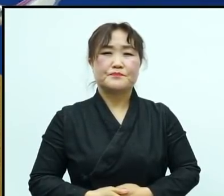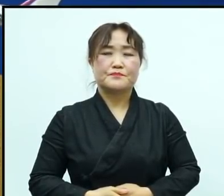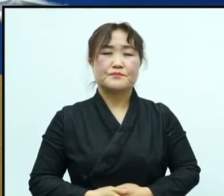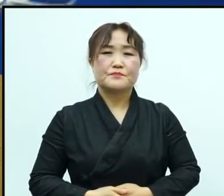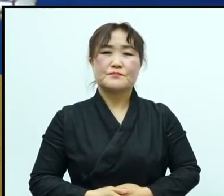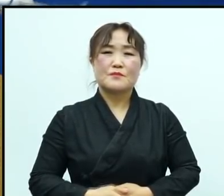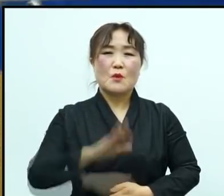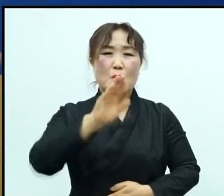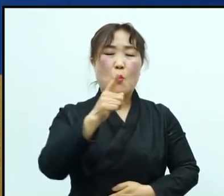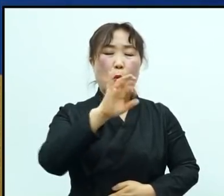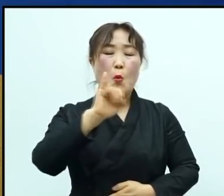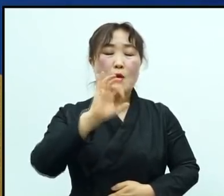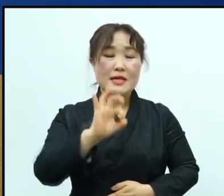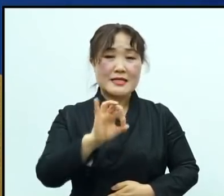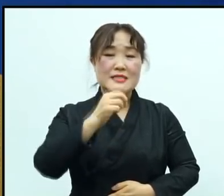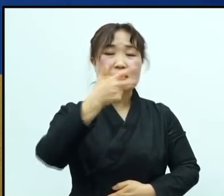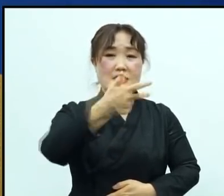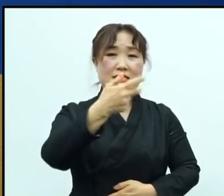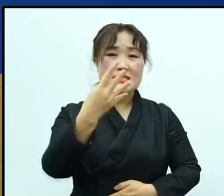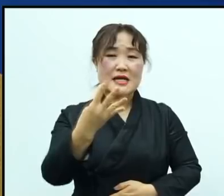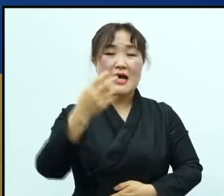보잉 747과